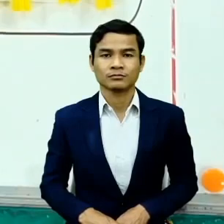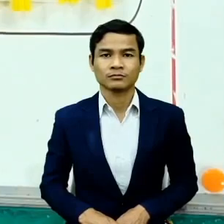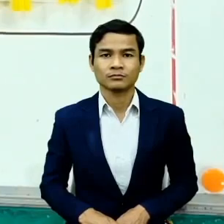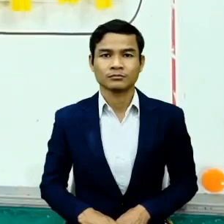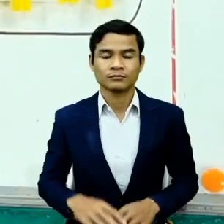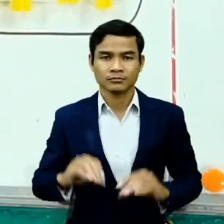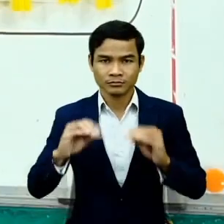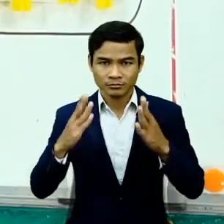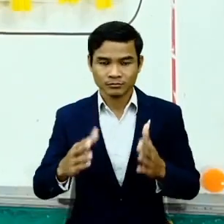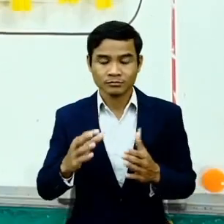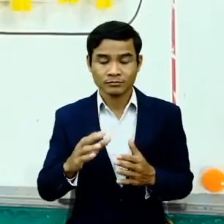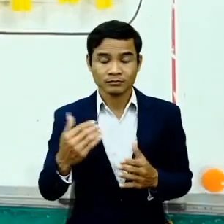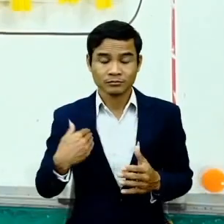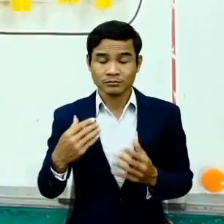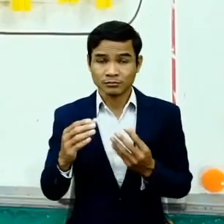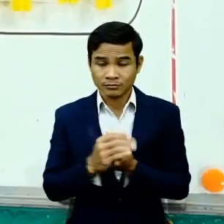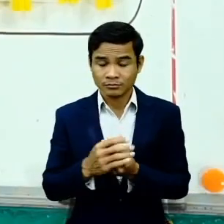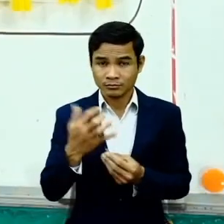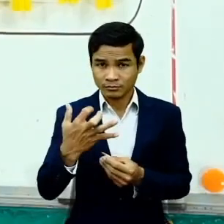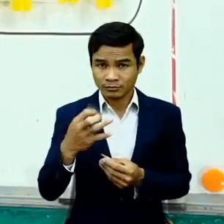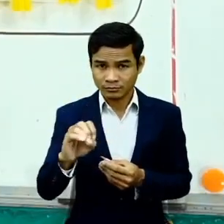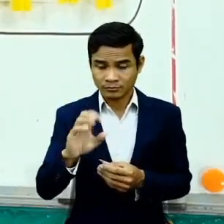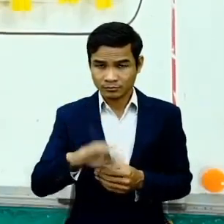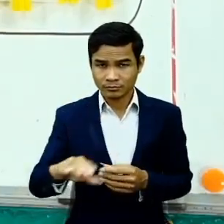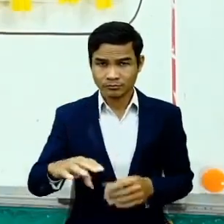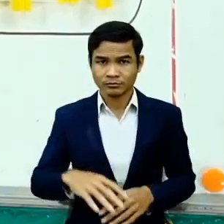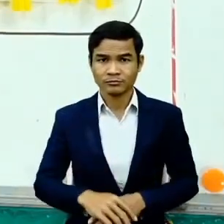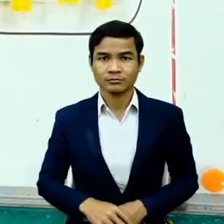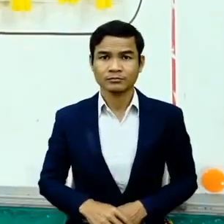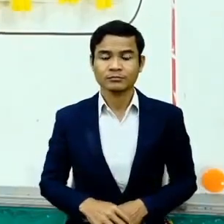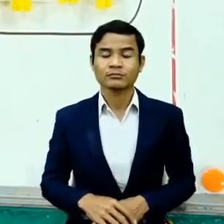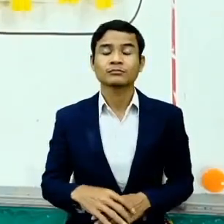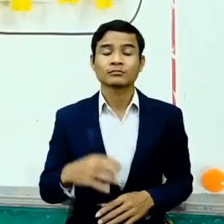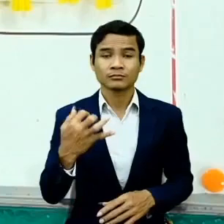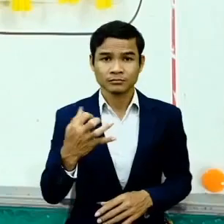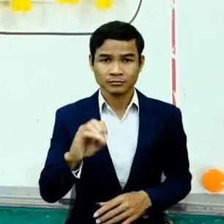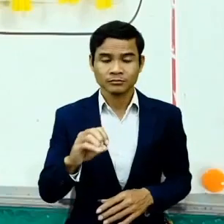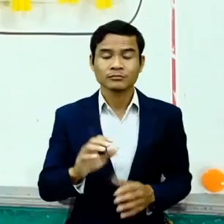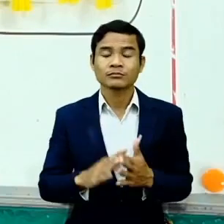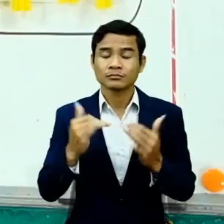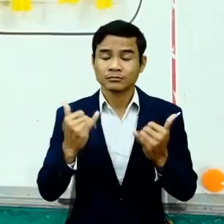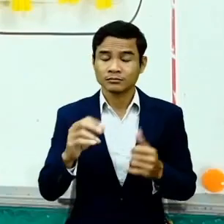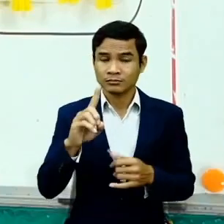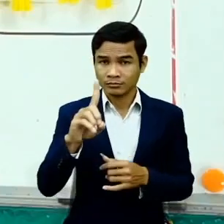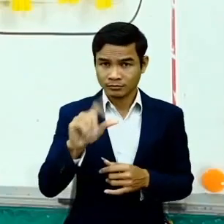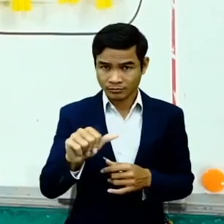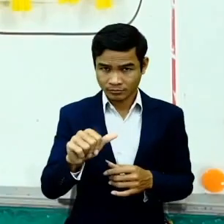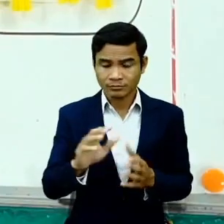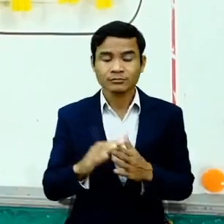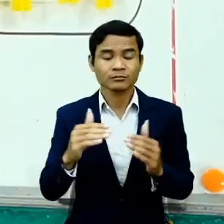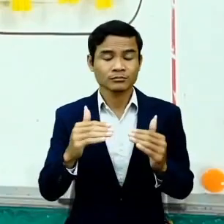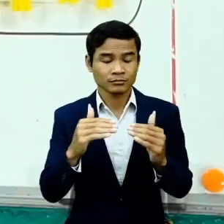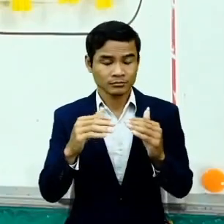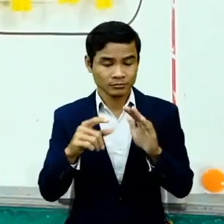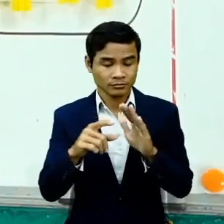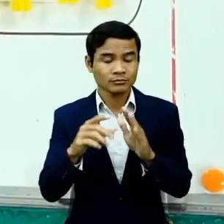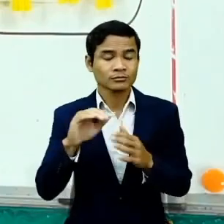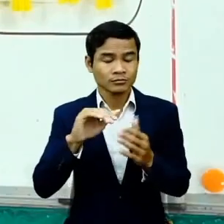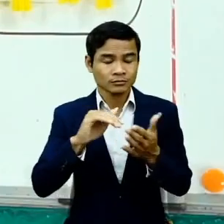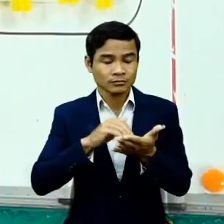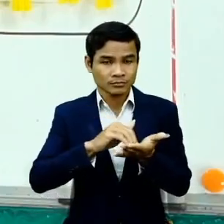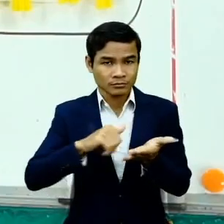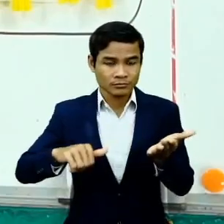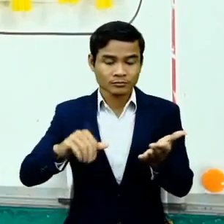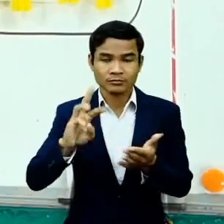chà nó cứ mang chùm nuôn chật sập nè nè con chà chất sập chẳng mười rồi đỏ xám sắp nơi xa chất